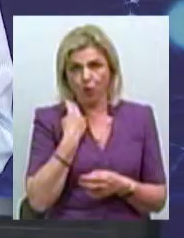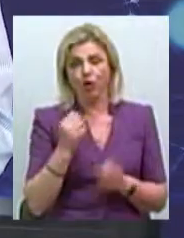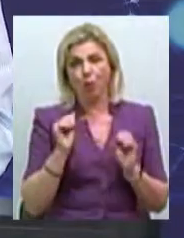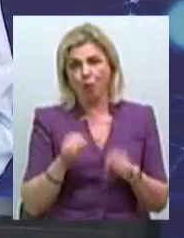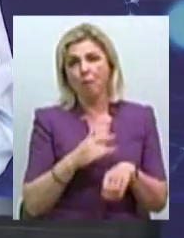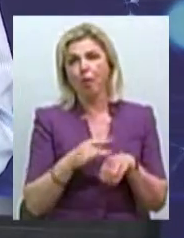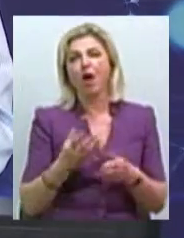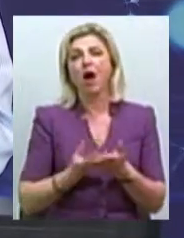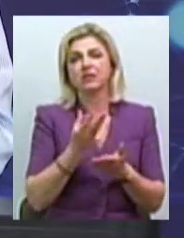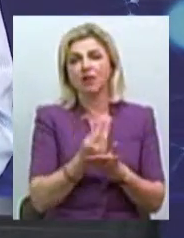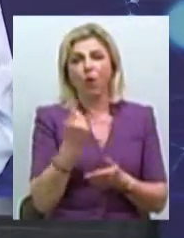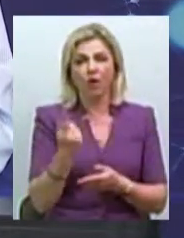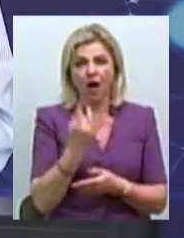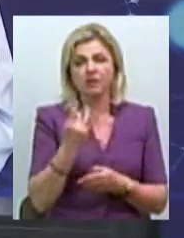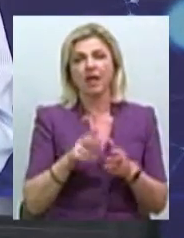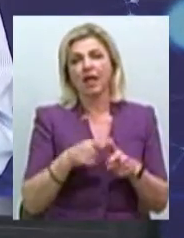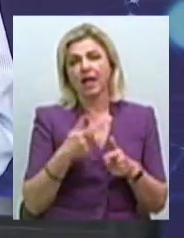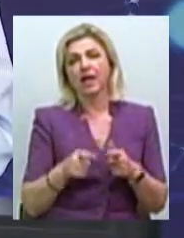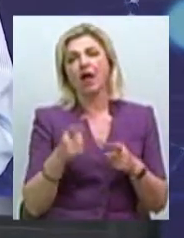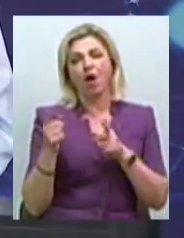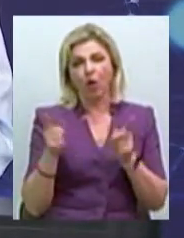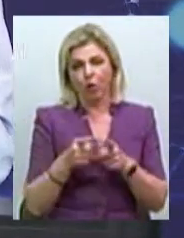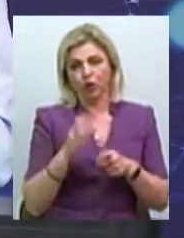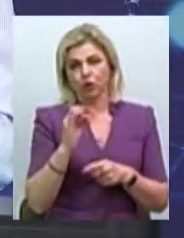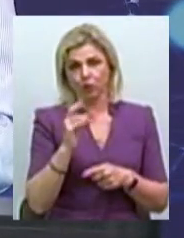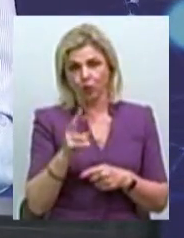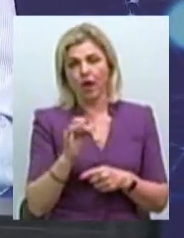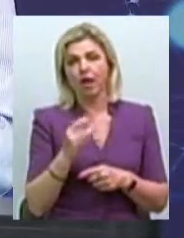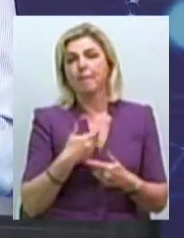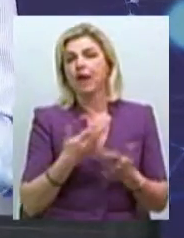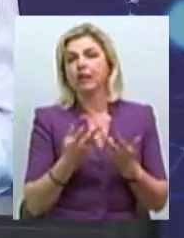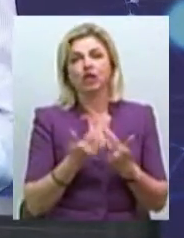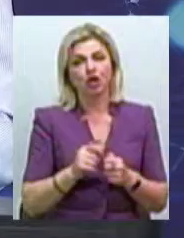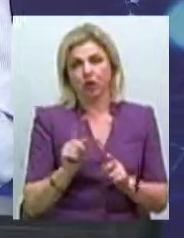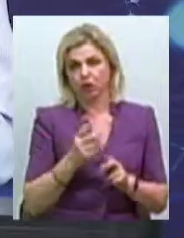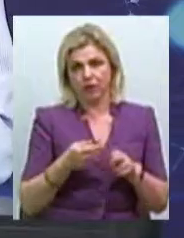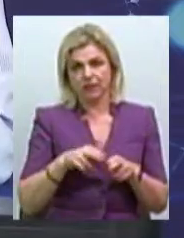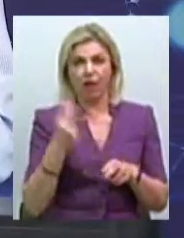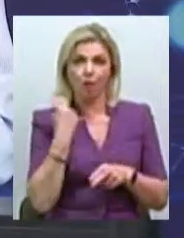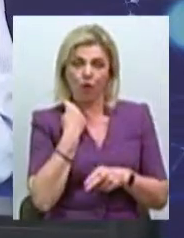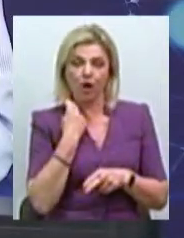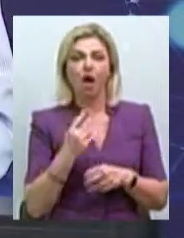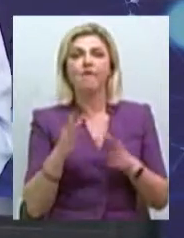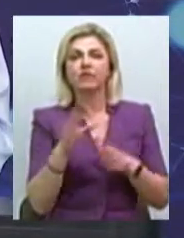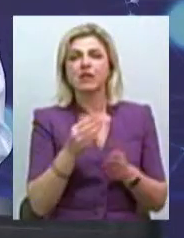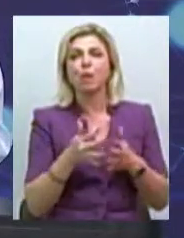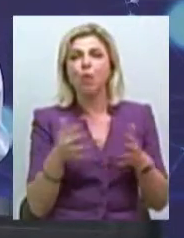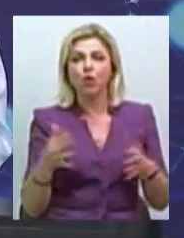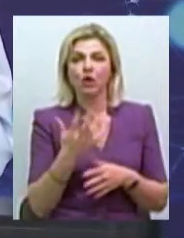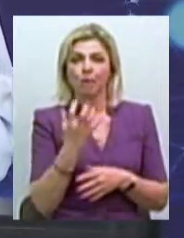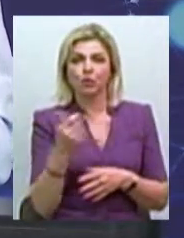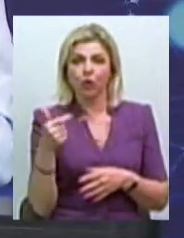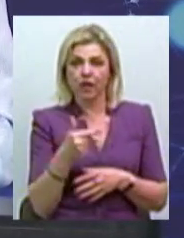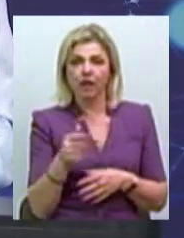або швиденько якось більш стислий термін, то таке. І ми не рахуємо, що це борг. Всі борги, які вище 500 гривень, це